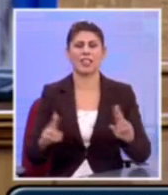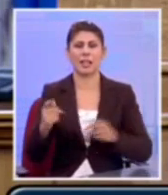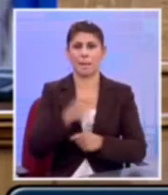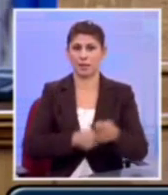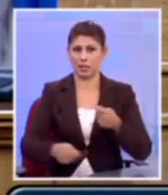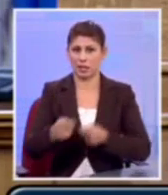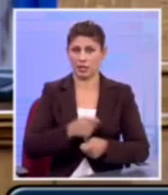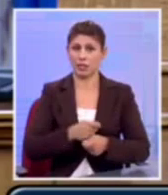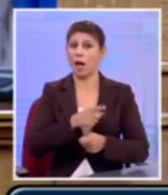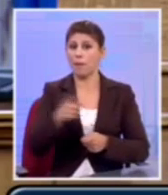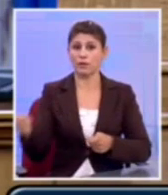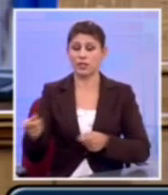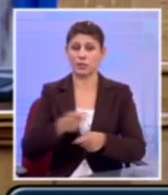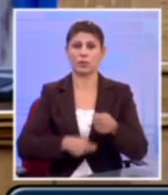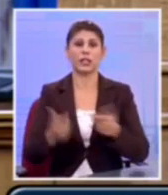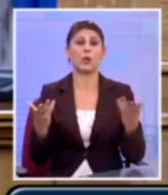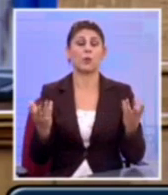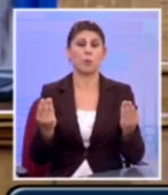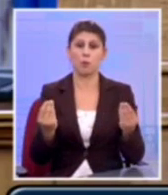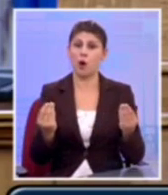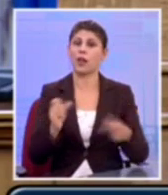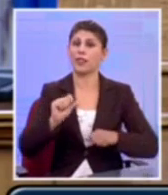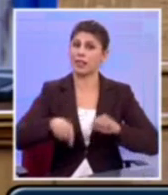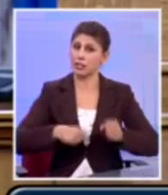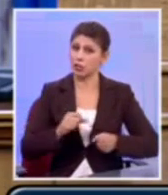επιχειρήσεις, εκ των οποίων πολλές